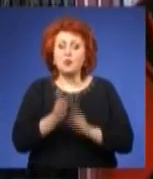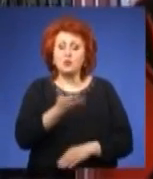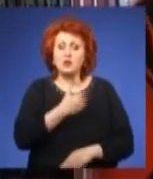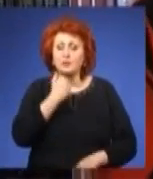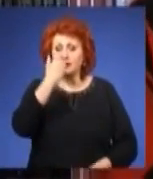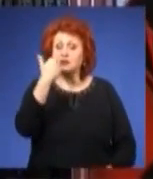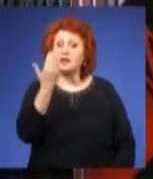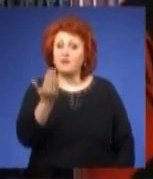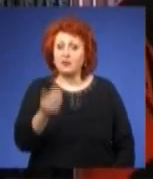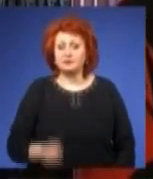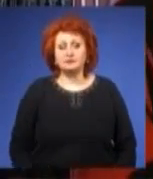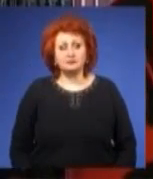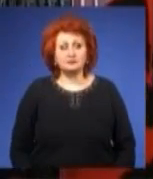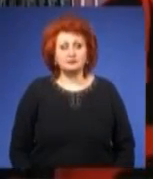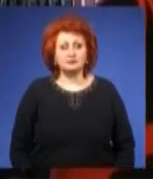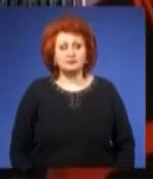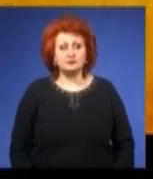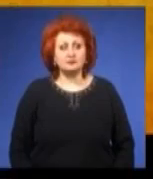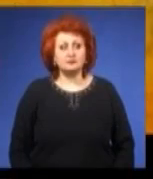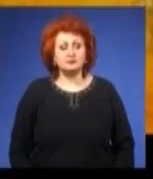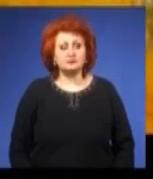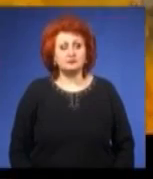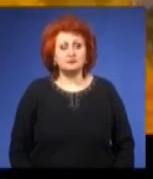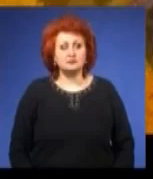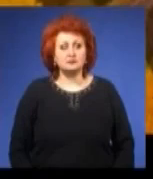и это все благодаря вам. Спасибо вам большое.